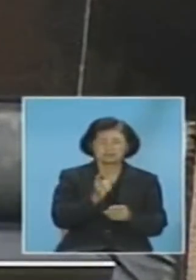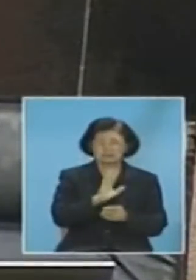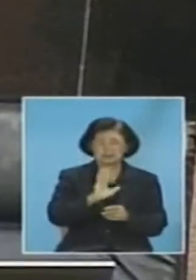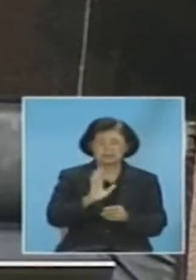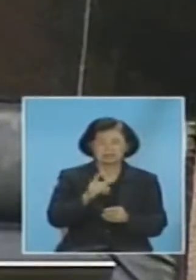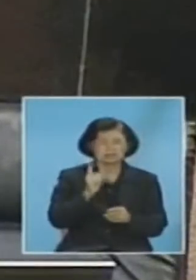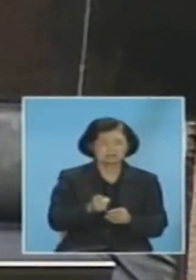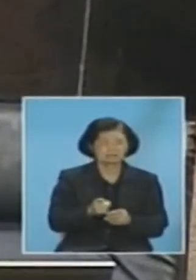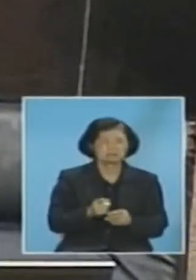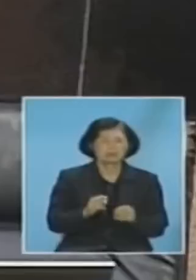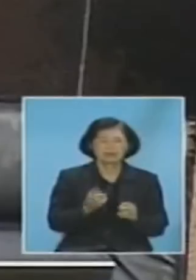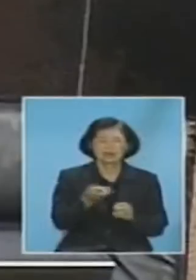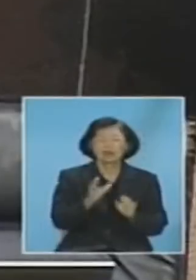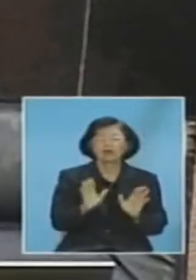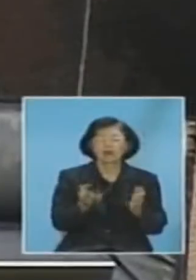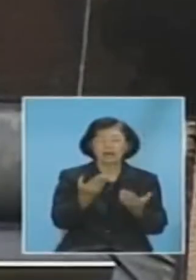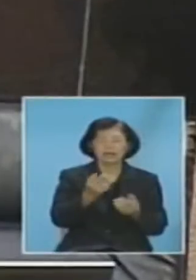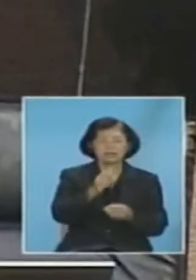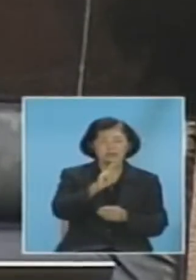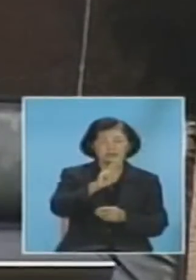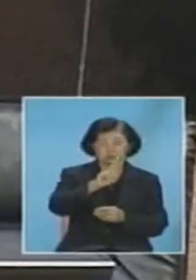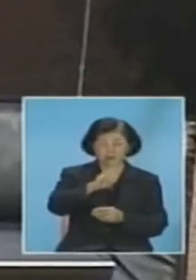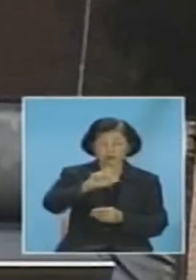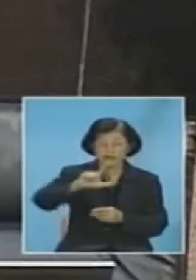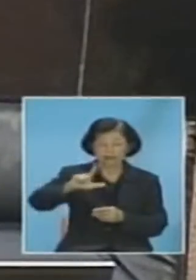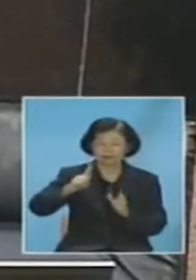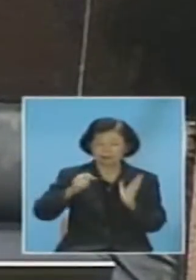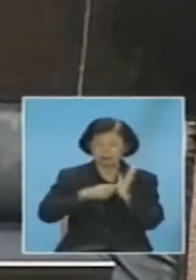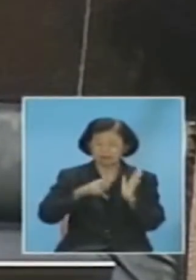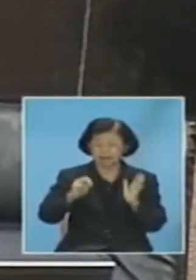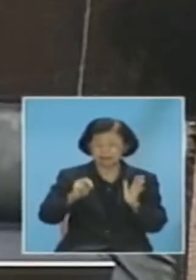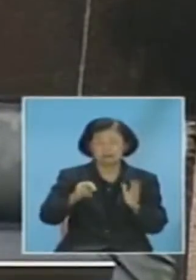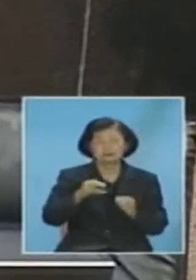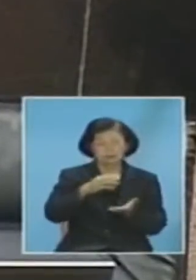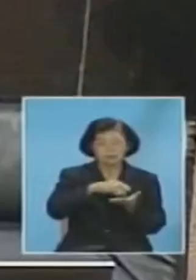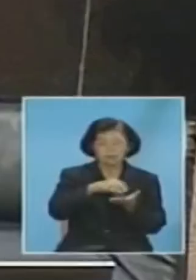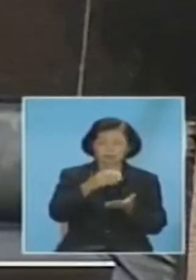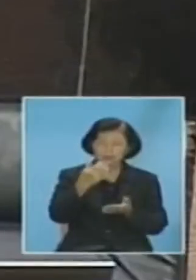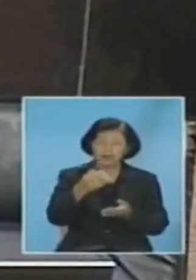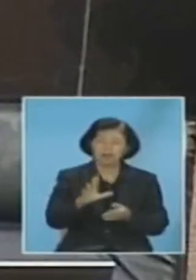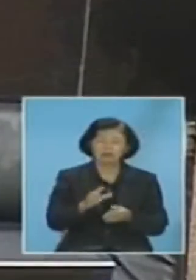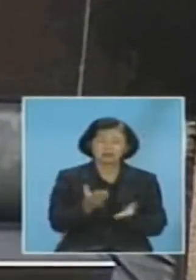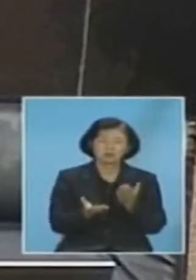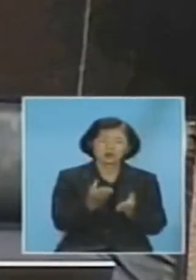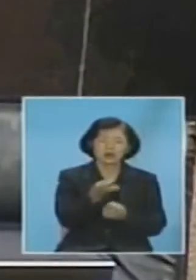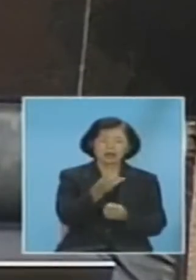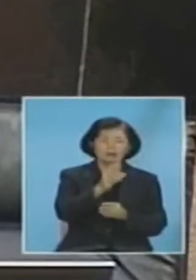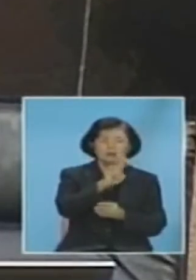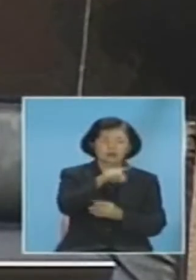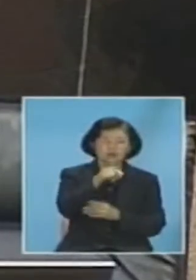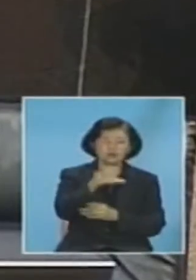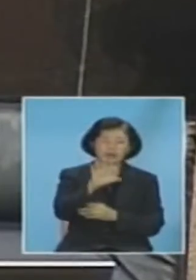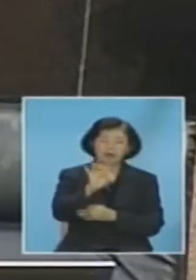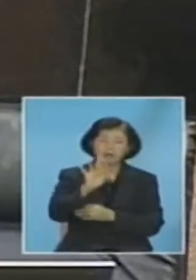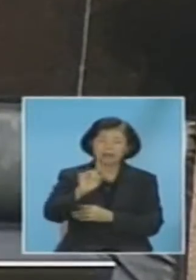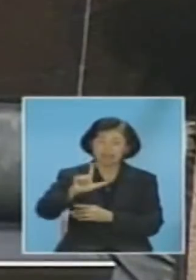รณีข้าวหายจำนวน2ล้านตันตามที่ผู้กล่าวหาอ้างถึงก็ดีหรือข ข้าวจำนวน 2.98 ล้าน